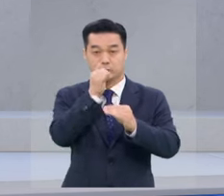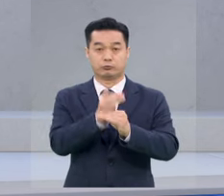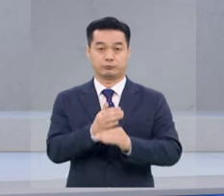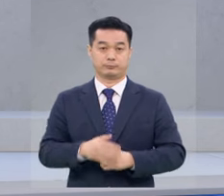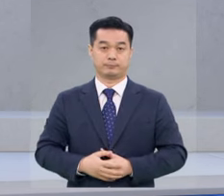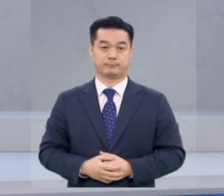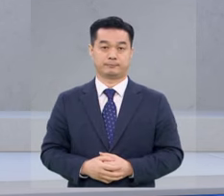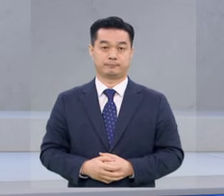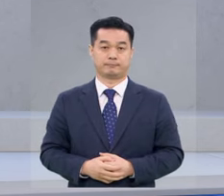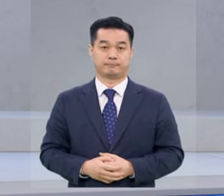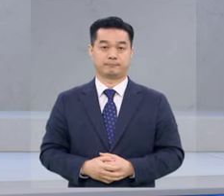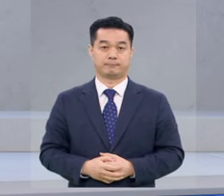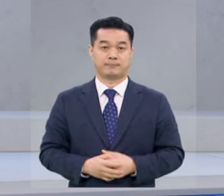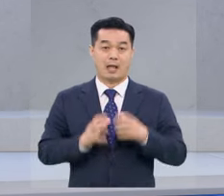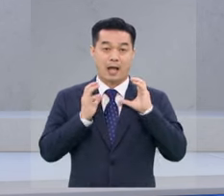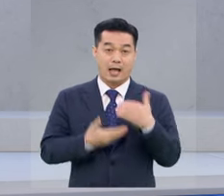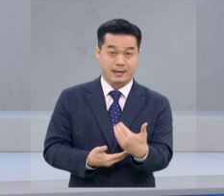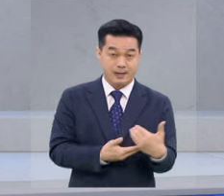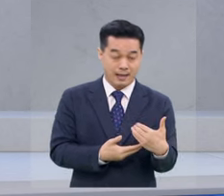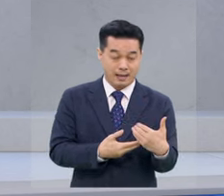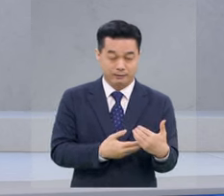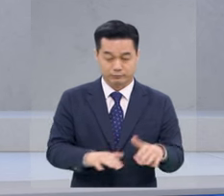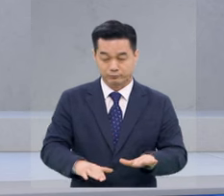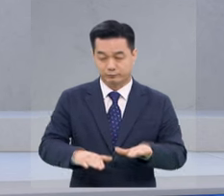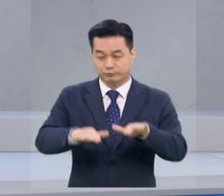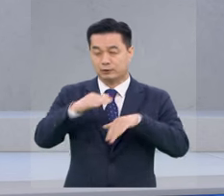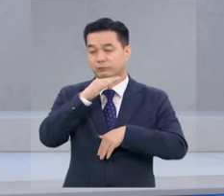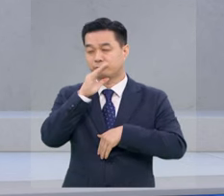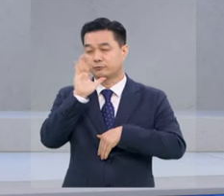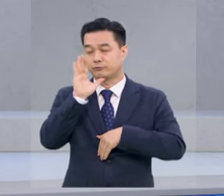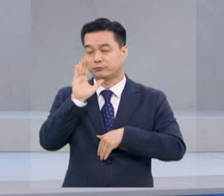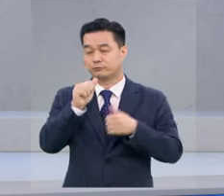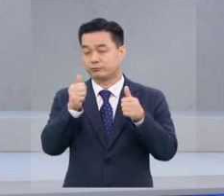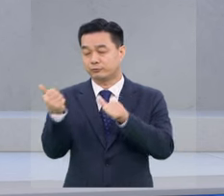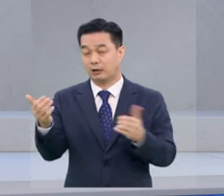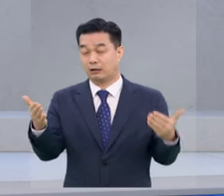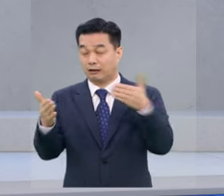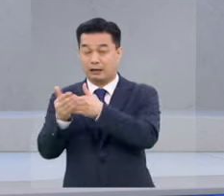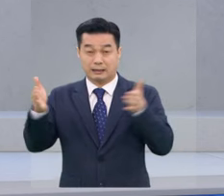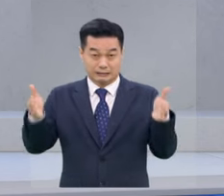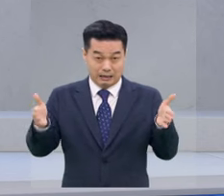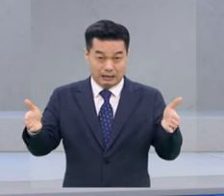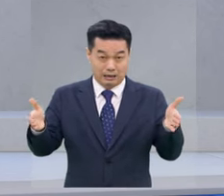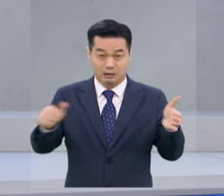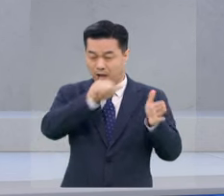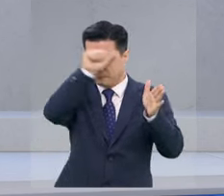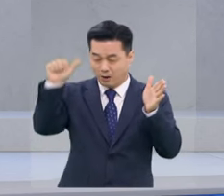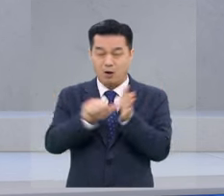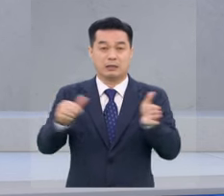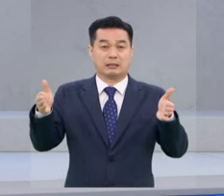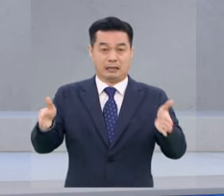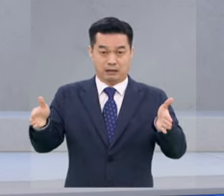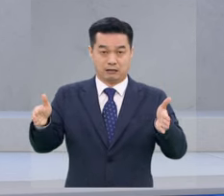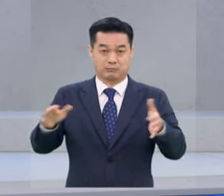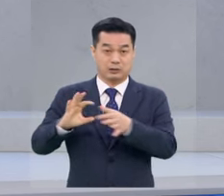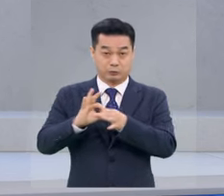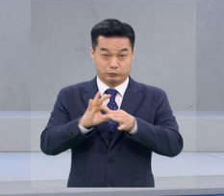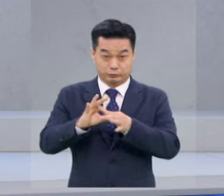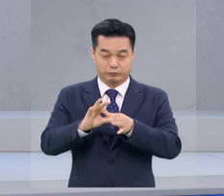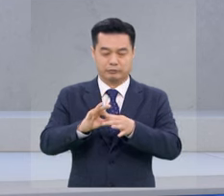있습니다 요람에서 무덤까지 삶을 영할 수 있게 해야 지역에 뿌리를 내릴 수